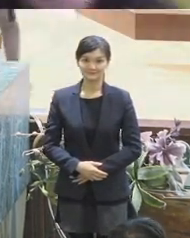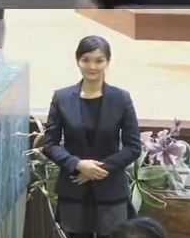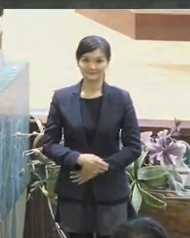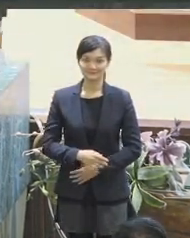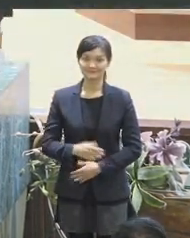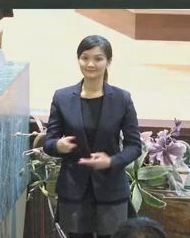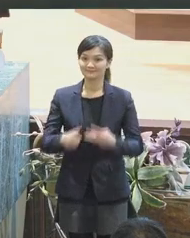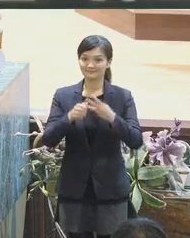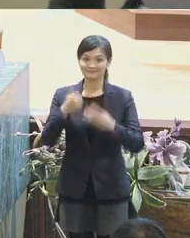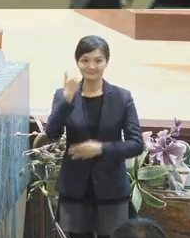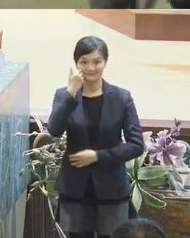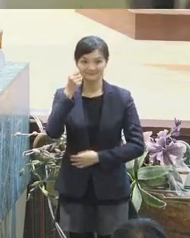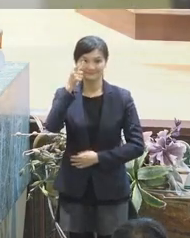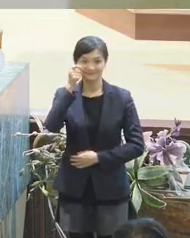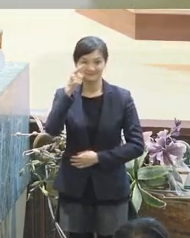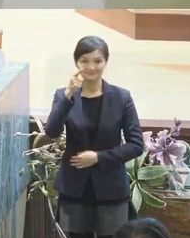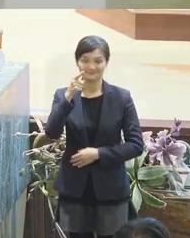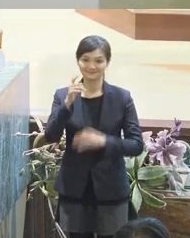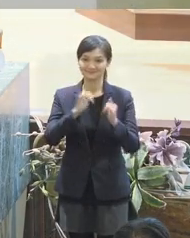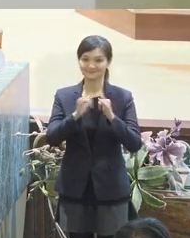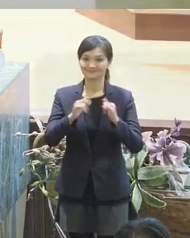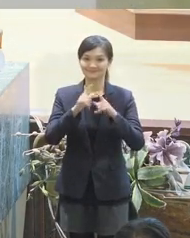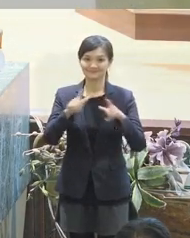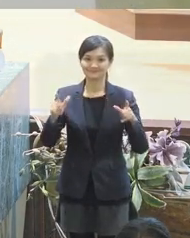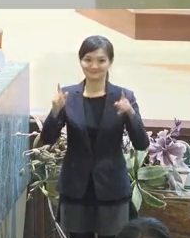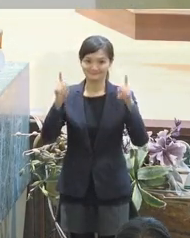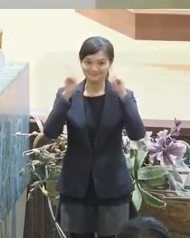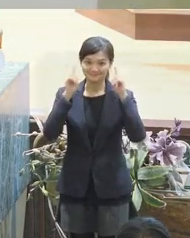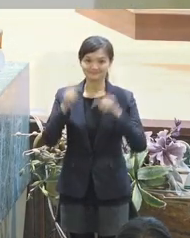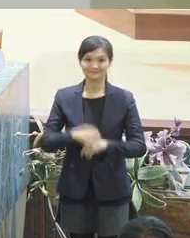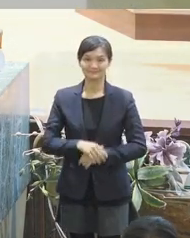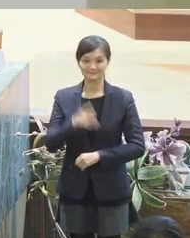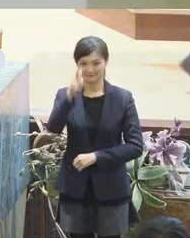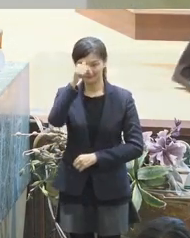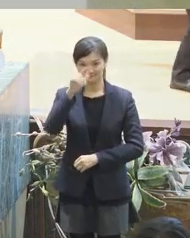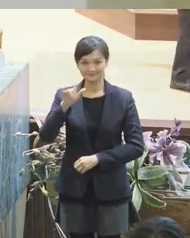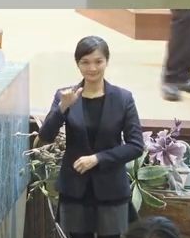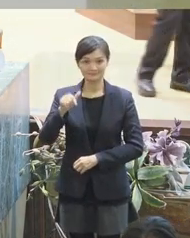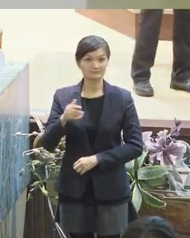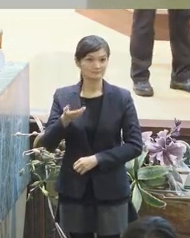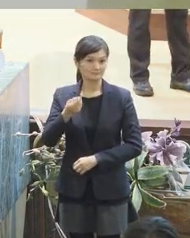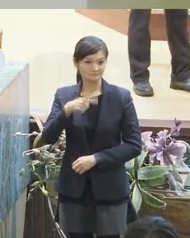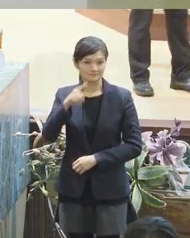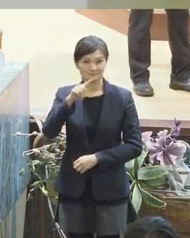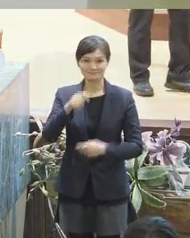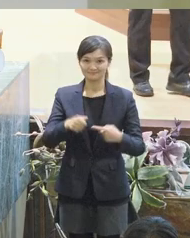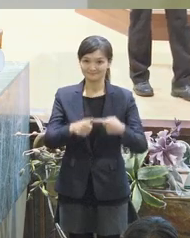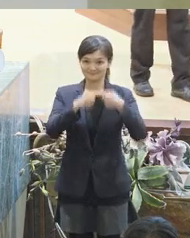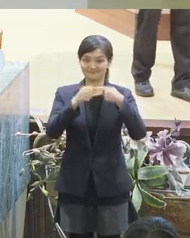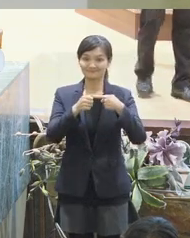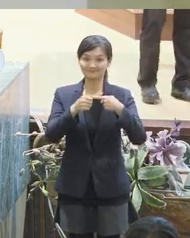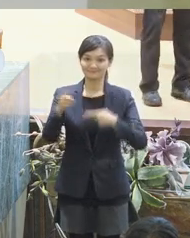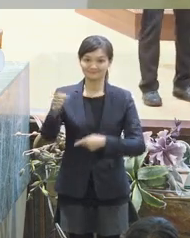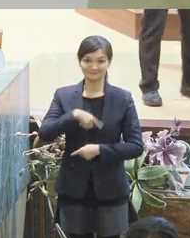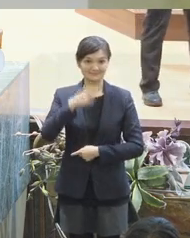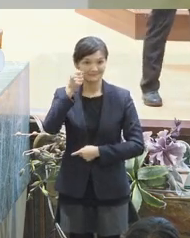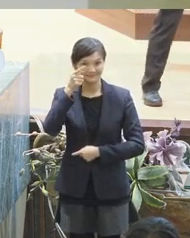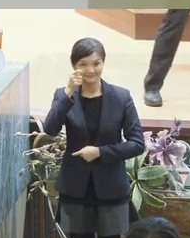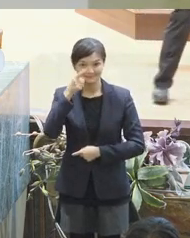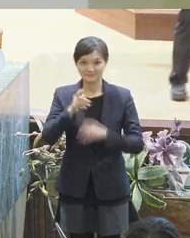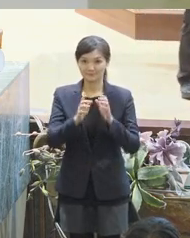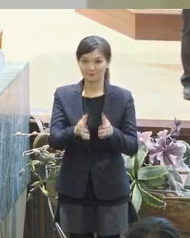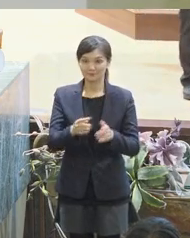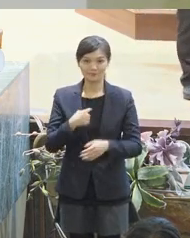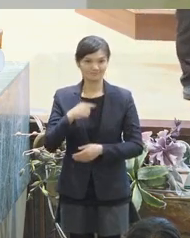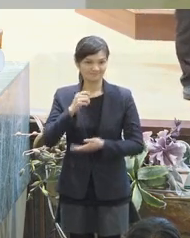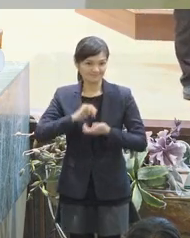来自于台南社大的黄晃章老师啊。Dream Visa Me 第一次来到台南举办，我们当然也要找